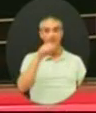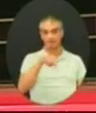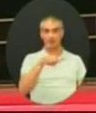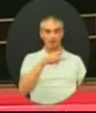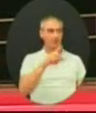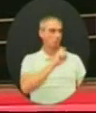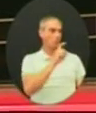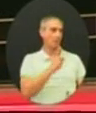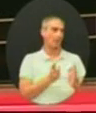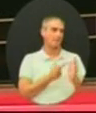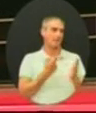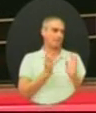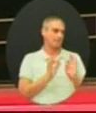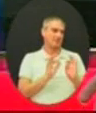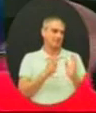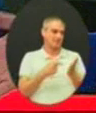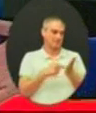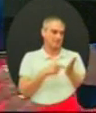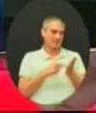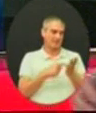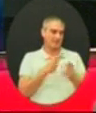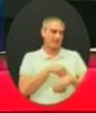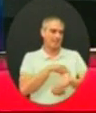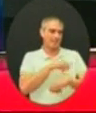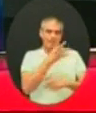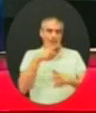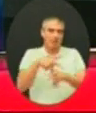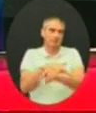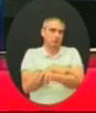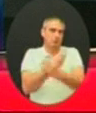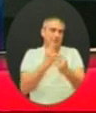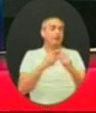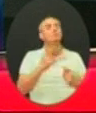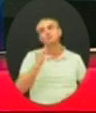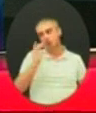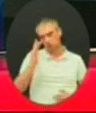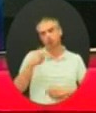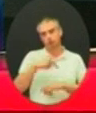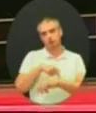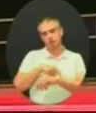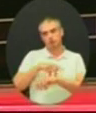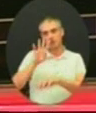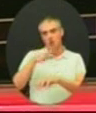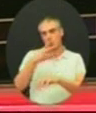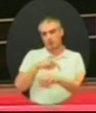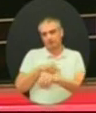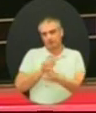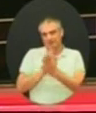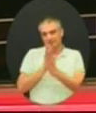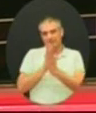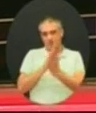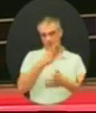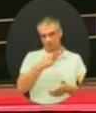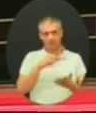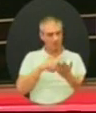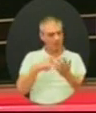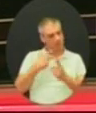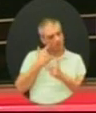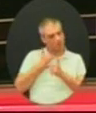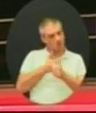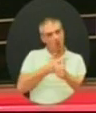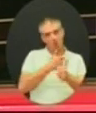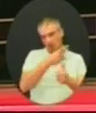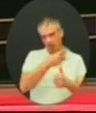אומר... שאולי הפעם, באמת, בגלל לוז, הוא עסוק בדברים יש אחרים. יש בעיית לוז. אני למדתי את הנושא מאוד מקרוב, כי אני באמת עוקב אחרי הנושא